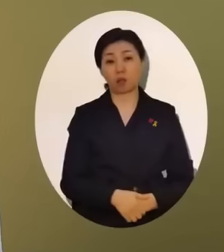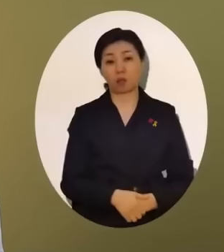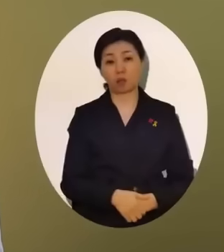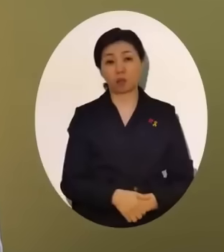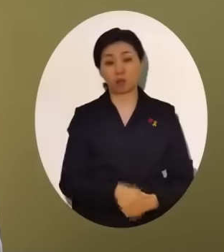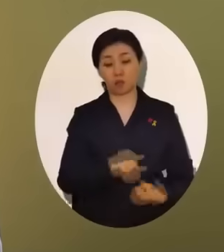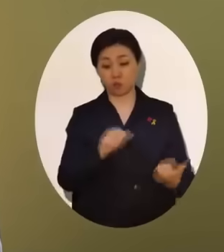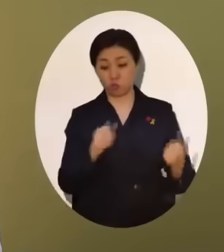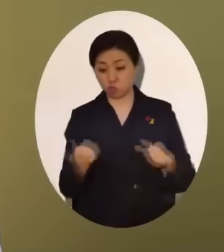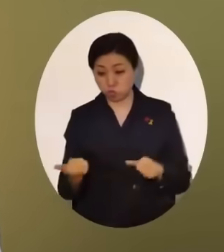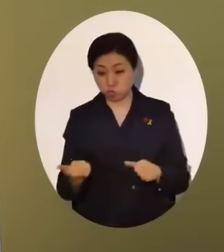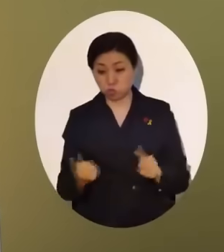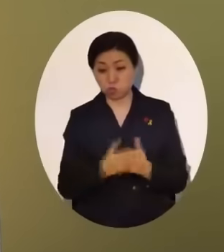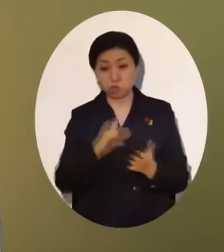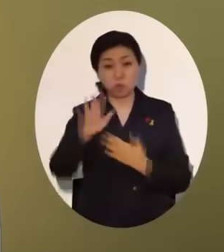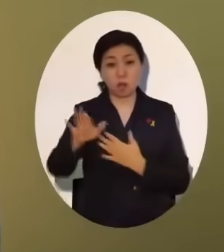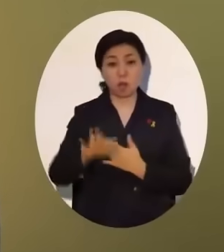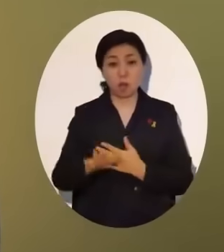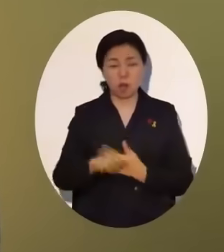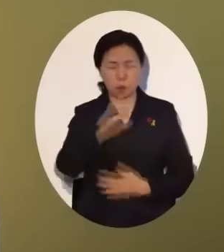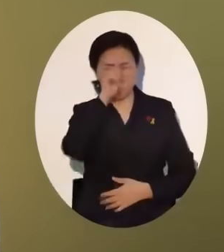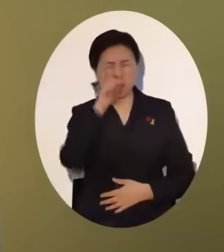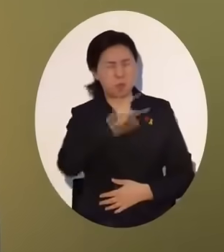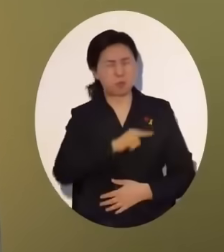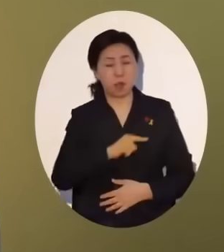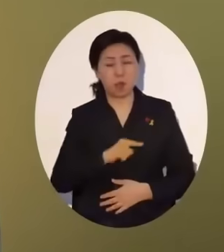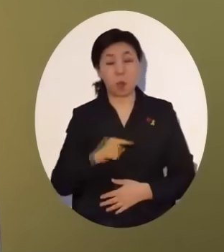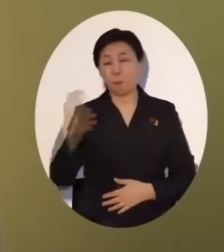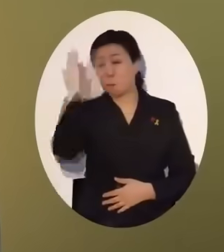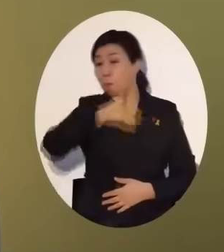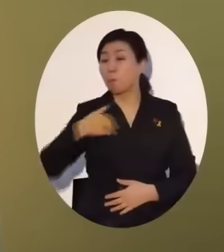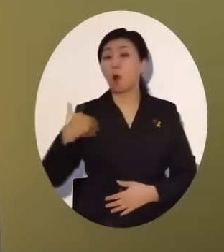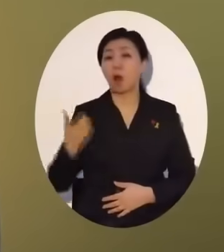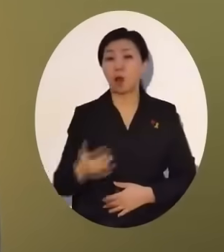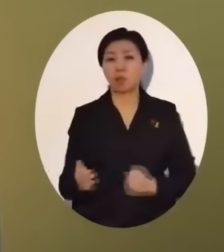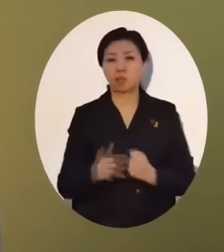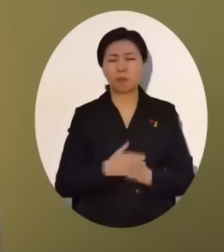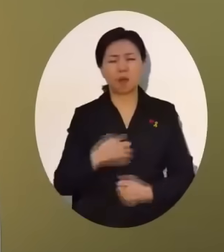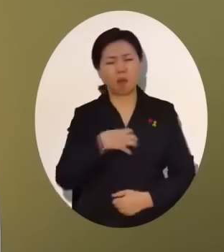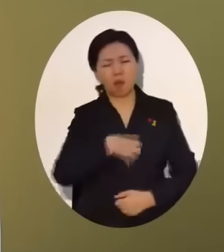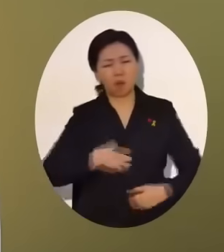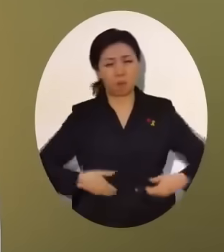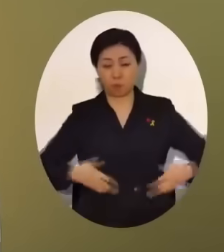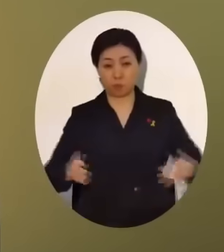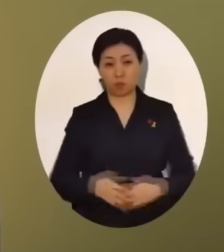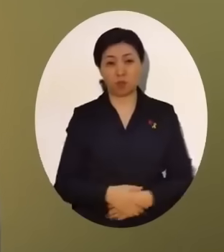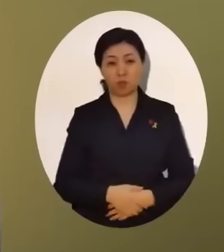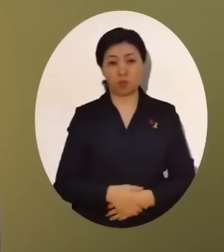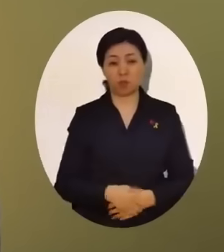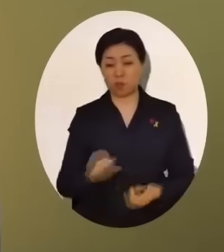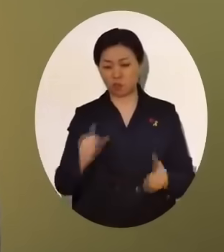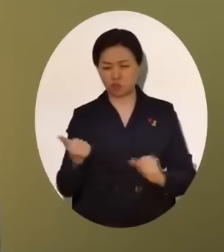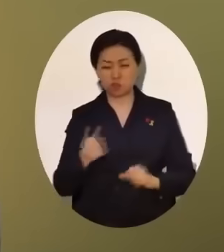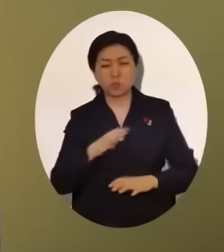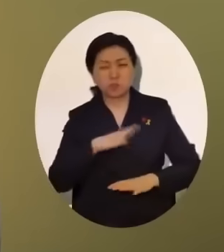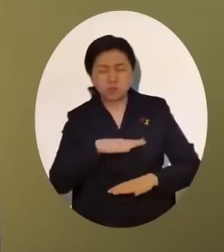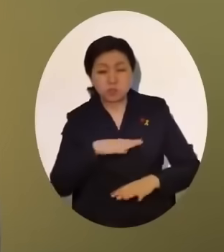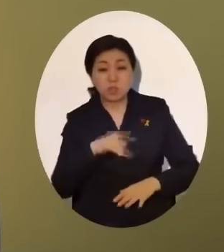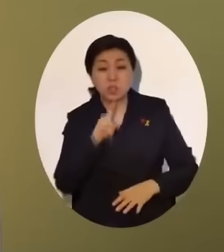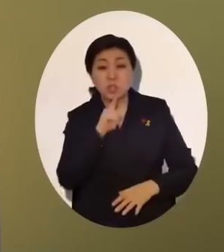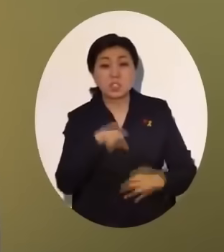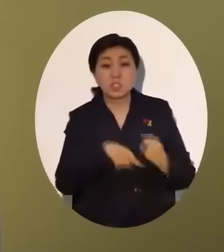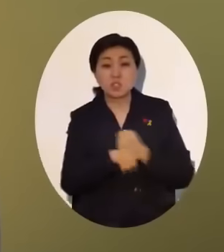죽음은 좋은지 나쁜지 죽어버린 뒤에는 몰라. 그래서 그건 걱정할 필요도 없어. 죽는 게 두렵다 하는